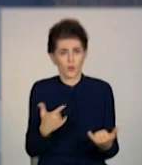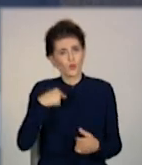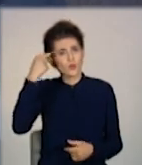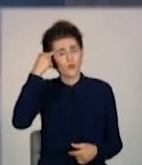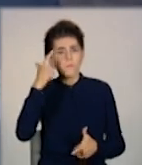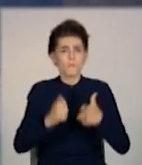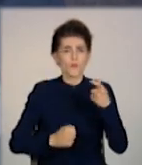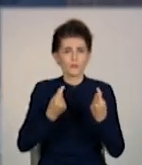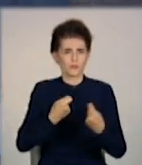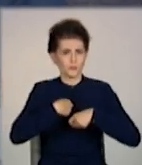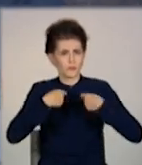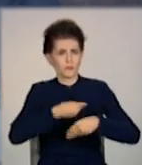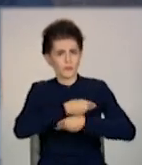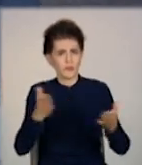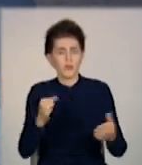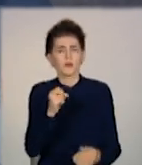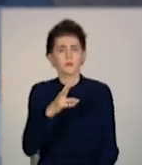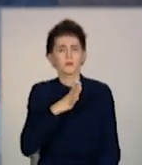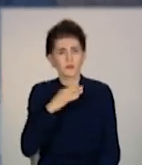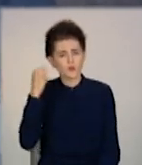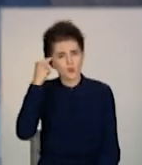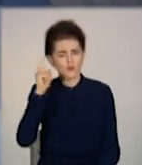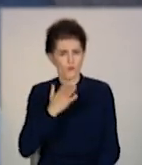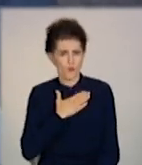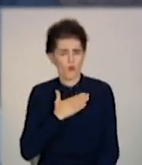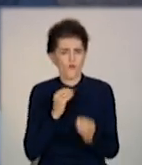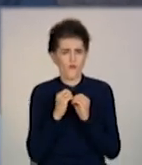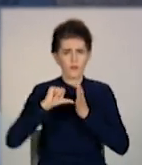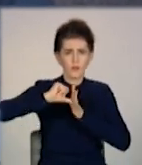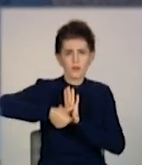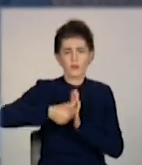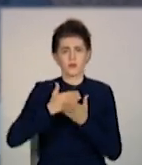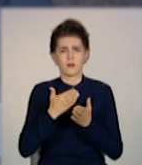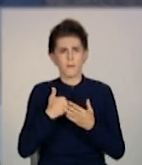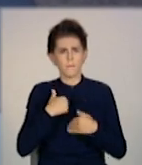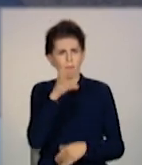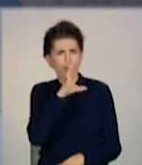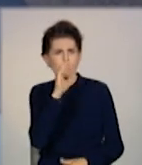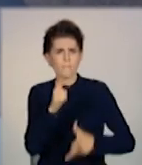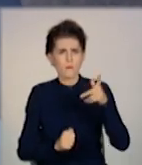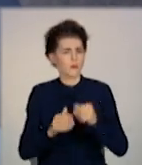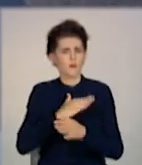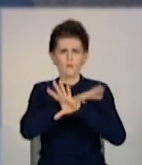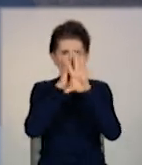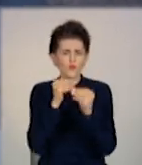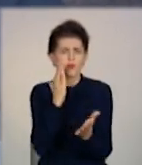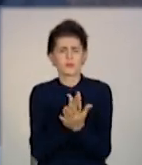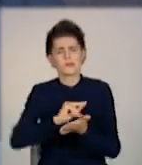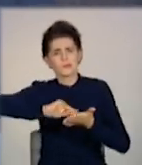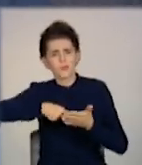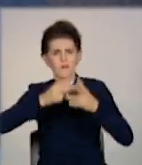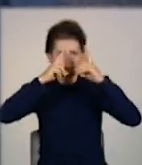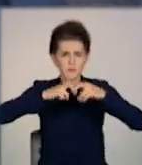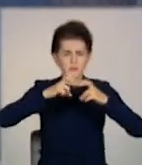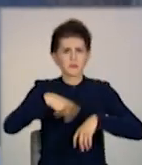по кварталам людям, щоб люди знають нас, що ви свої. Я не буду плохим молоком, у мене справка є від врача,